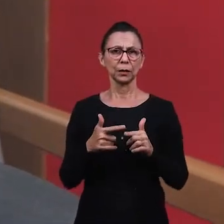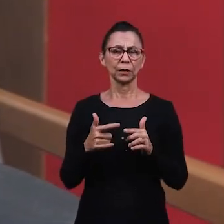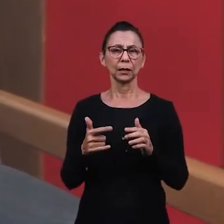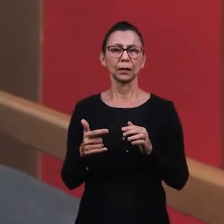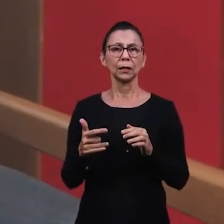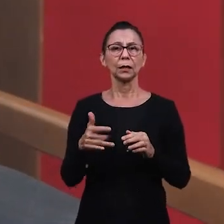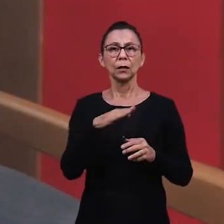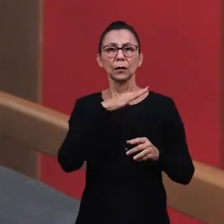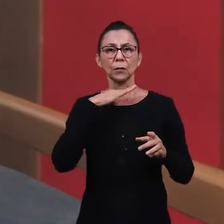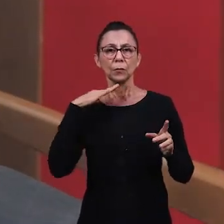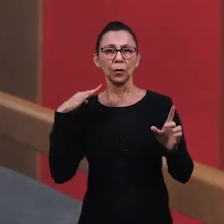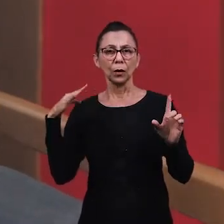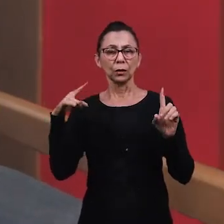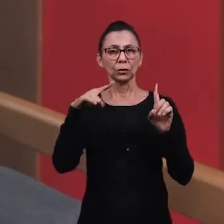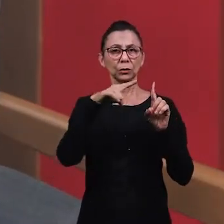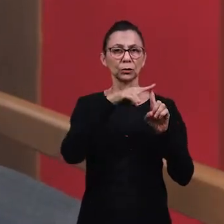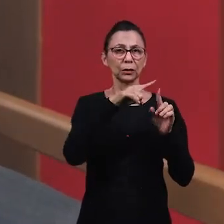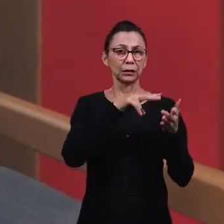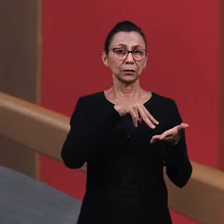ce moment-là,